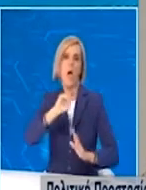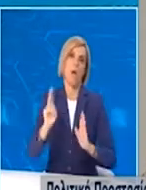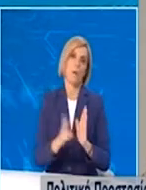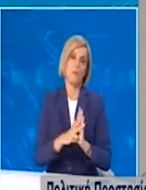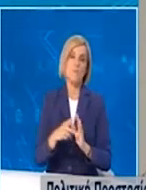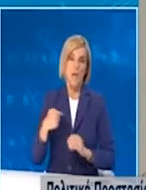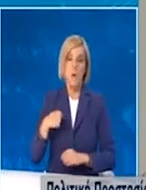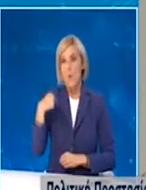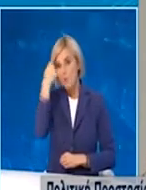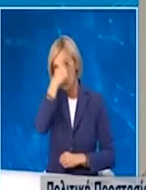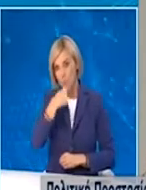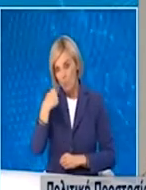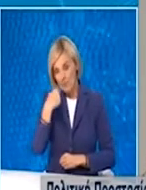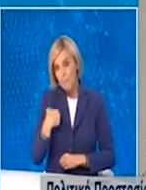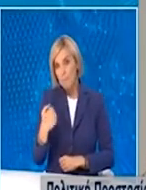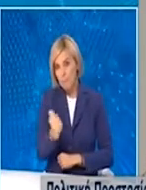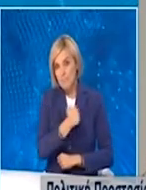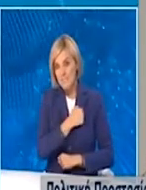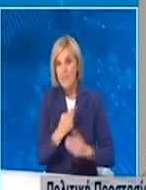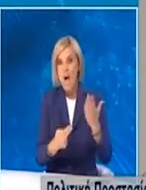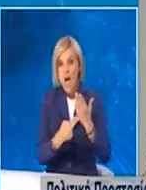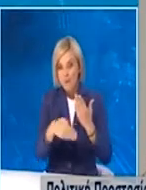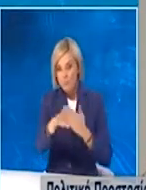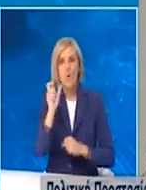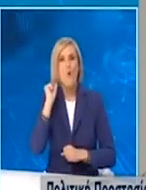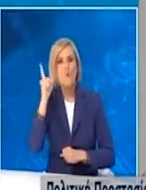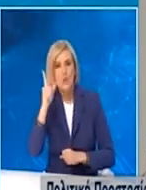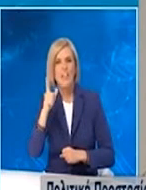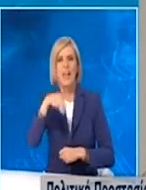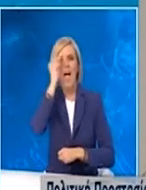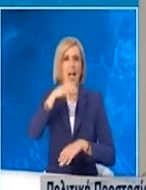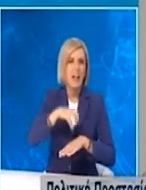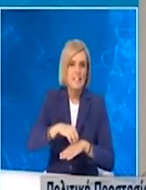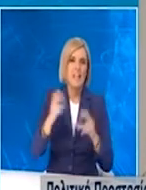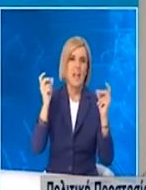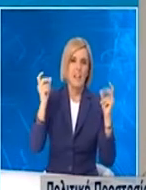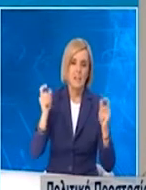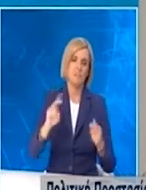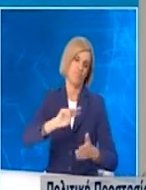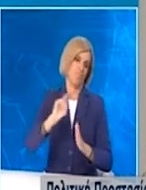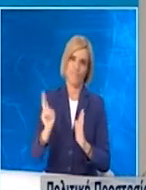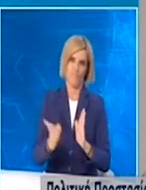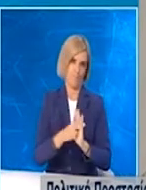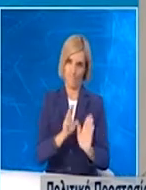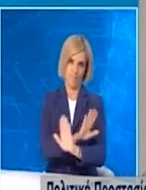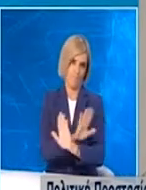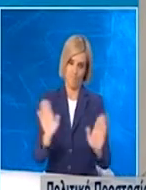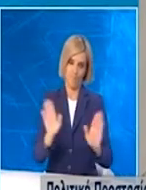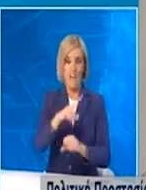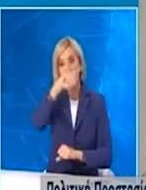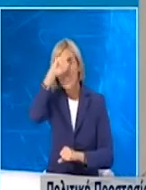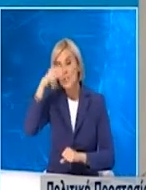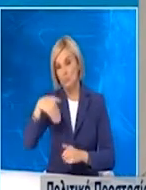Αύγουστο δεν θα πρέπει να γίνουν πανηγύρια. Καλό είναι να συνειδητοποιήσουμε όλοι ότι βρισκόμαστε σε μια διαφορετική κατάσταση και νομίζω